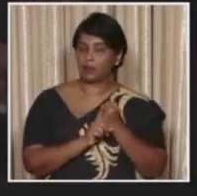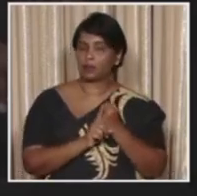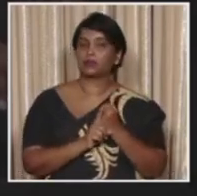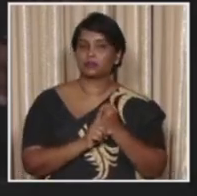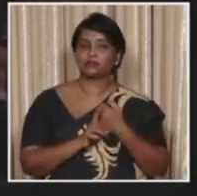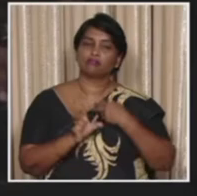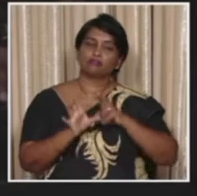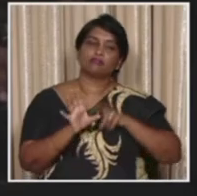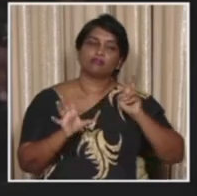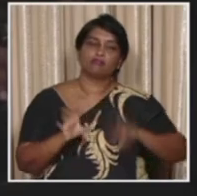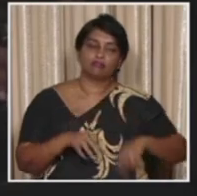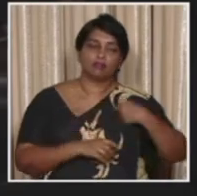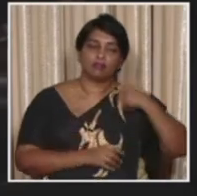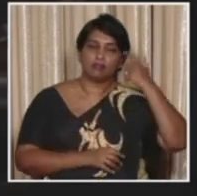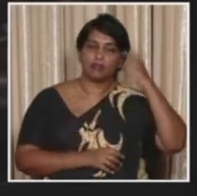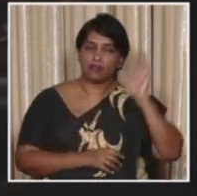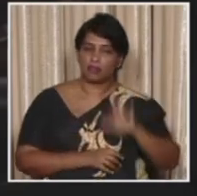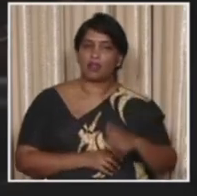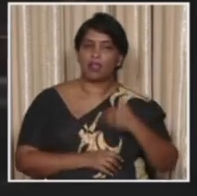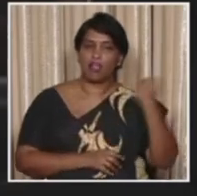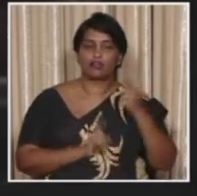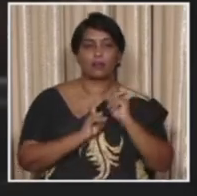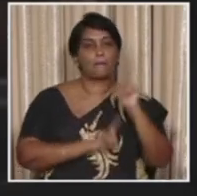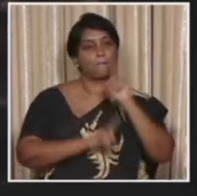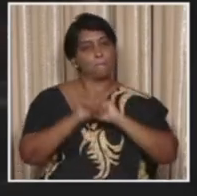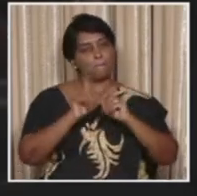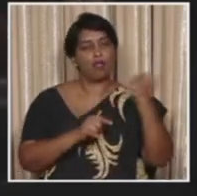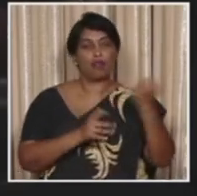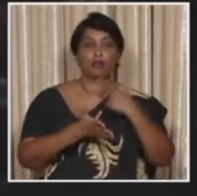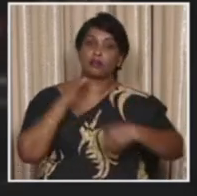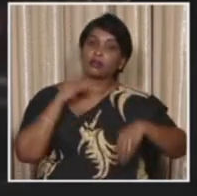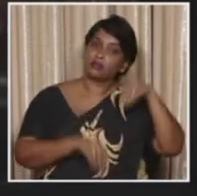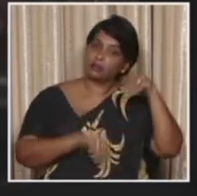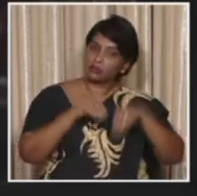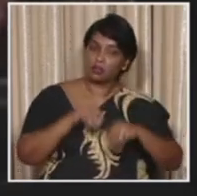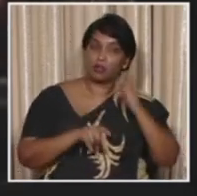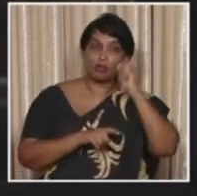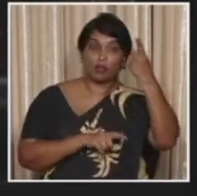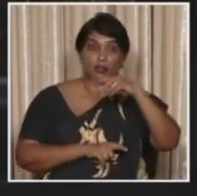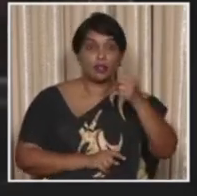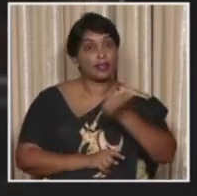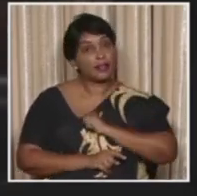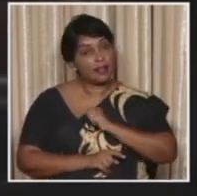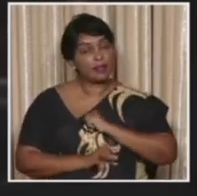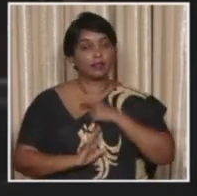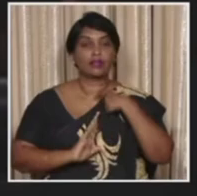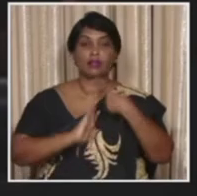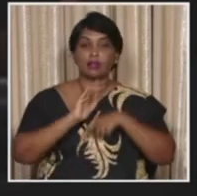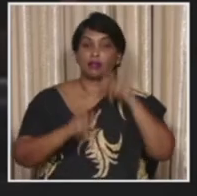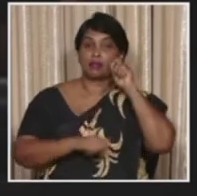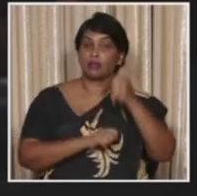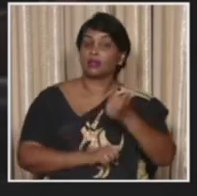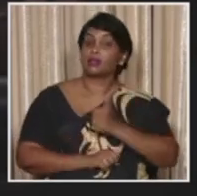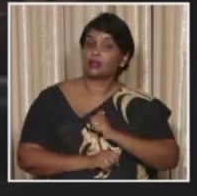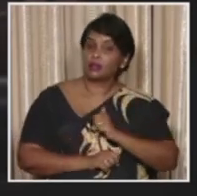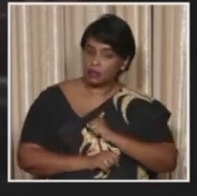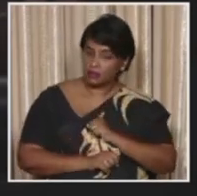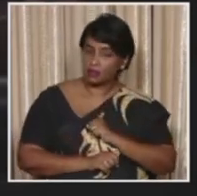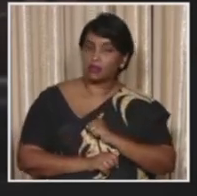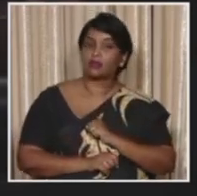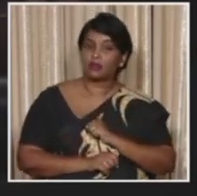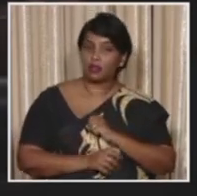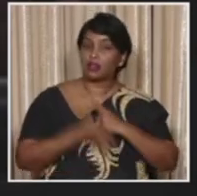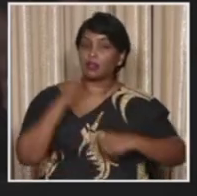ini tu lama balapur itu negaru kata anak. Alut pahlmi itu aktyal, meti orang aktyal, janata apa kemetiwa na, ada purwesia kemetiwa na.